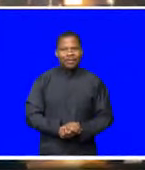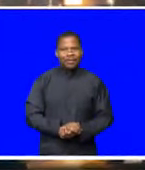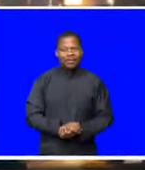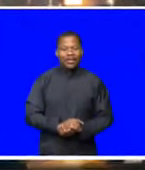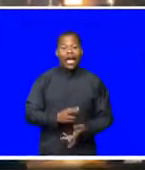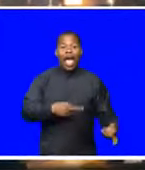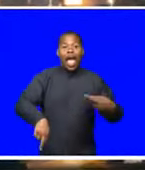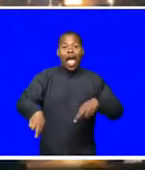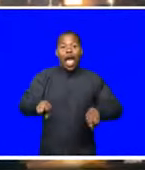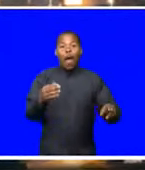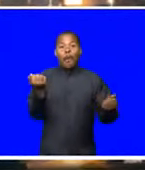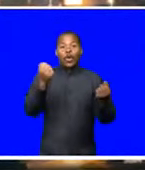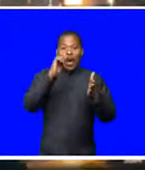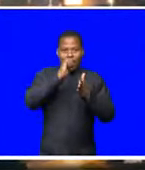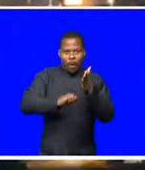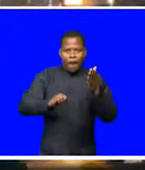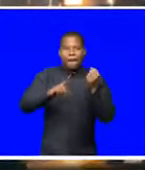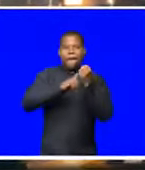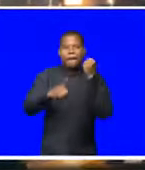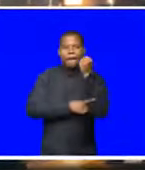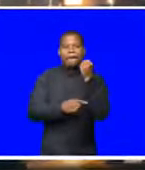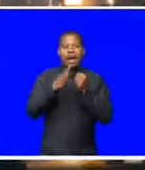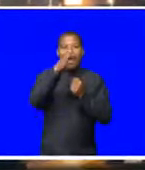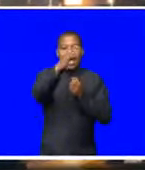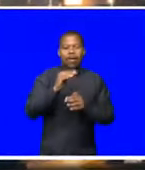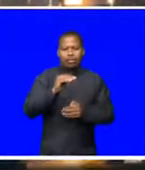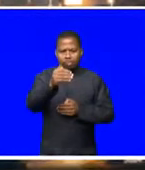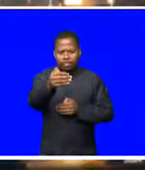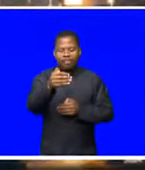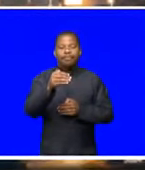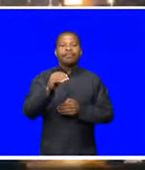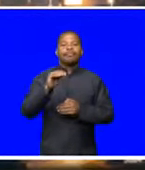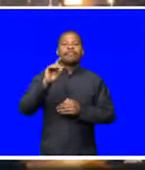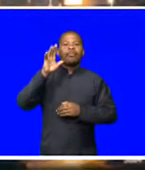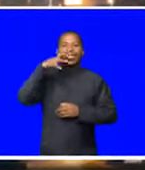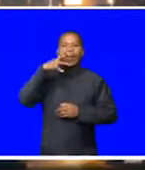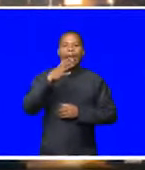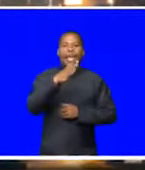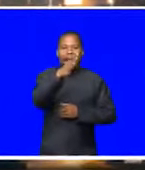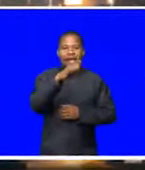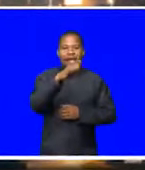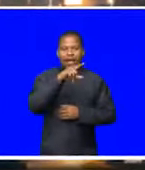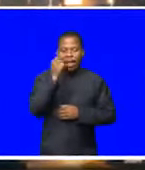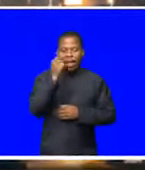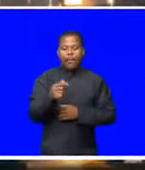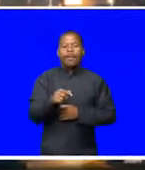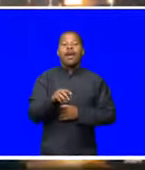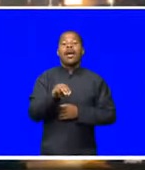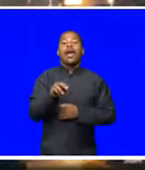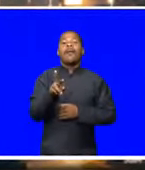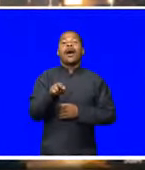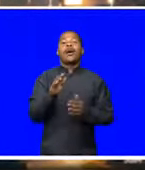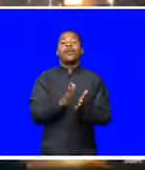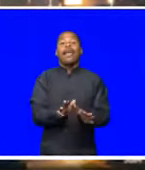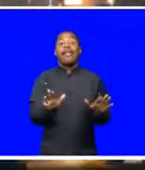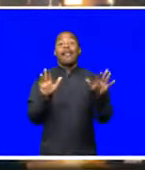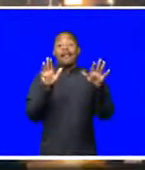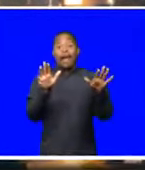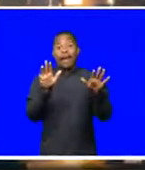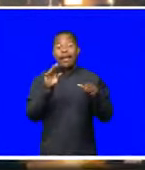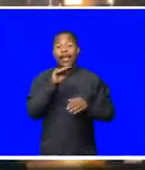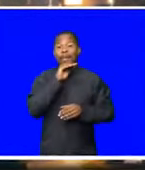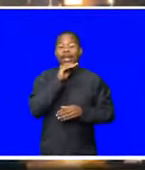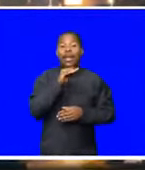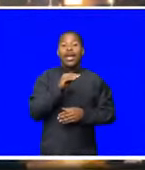Ikhoze emgwaqweni ama potholes sekavele kayacalile kuvela emgwaqweni MR19 lo wathi ukuthingo mhlamba nyasi road lusuka embabane uyeke